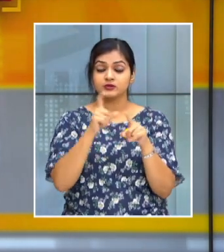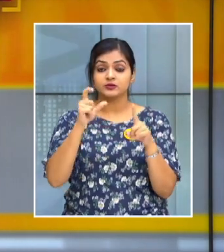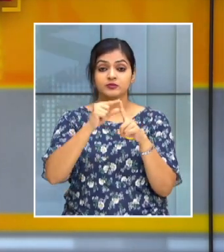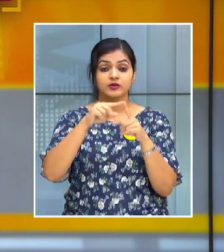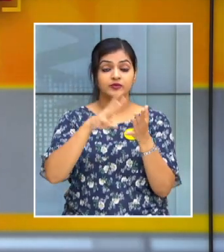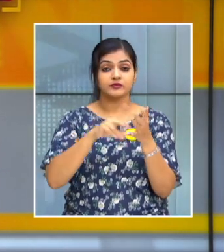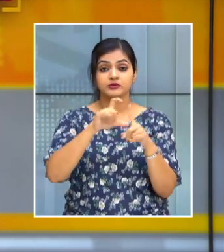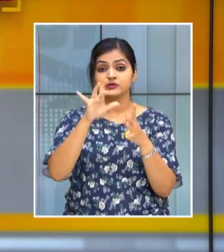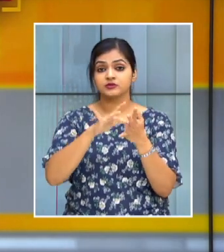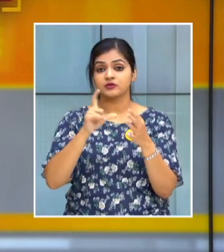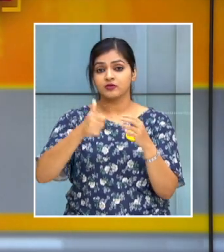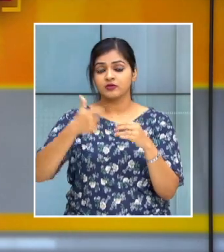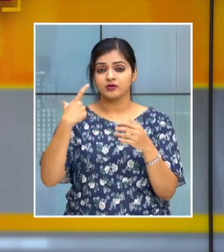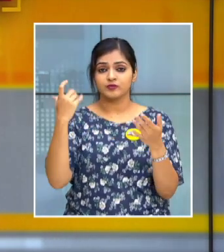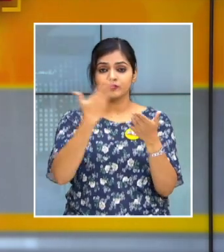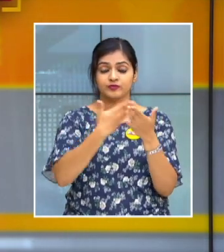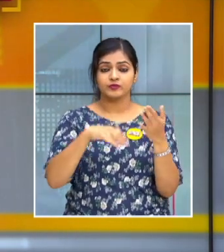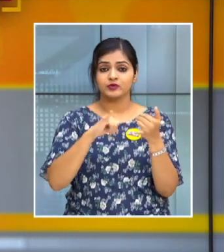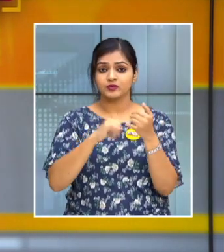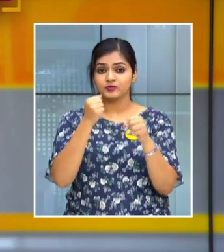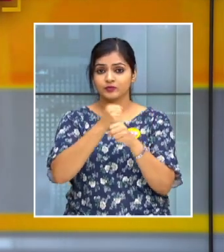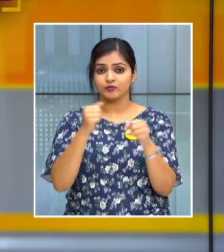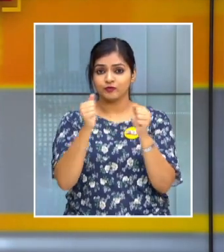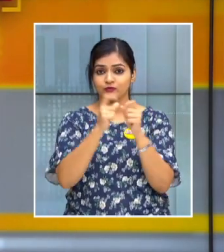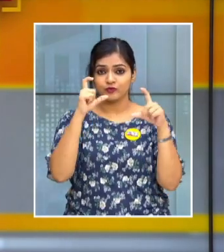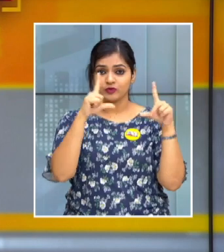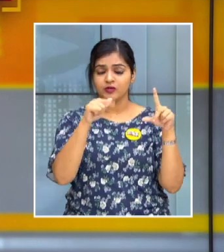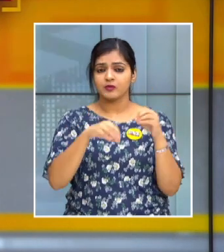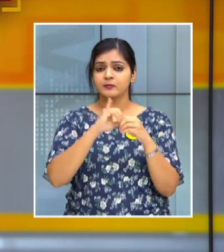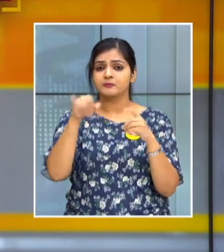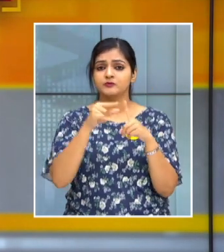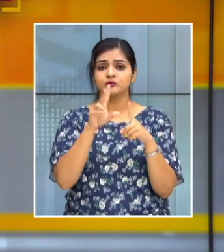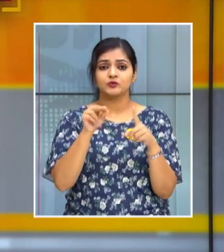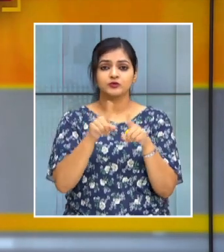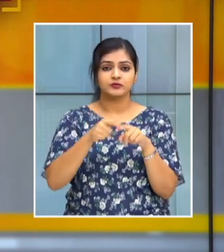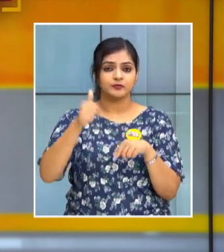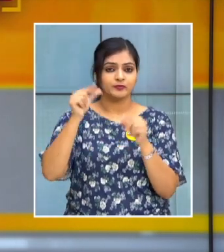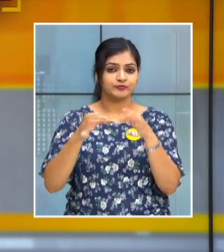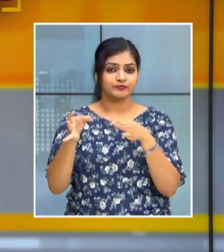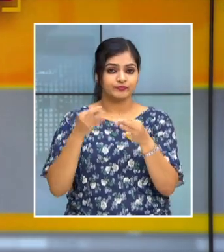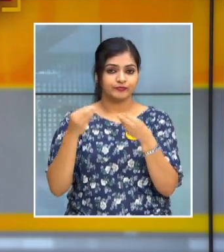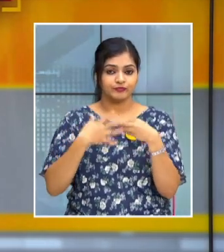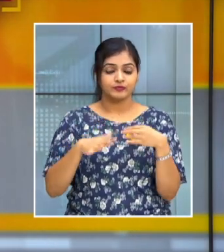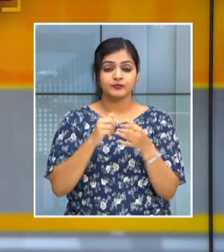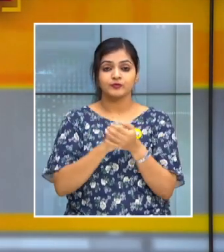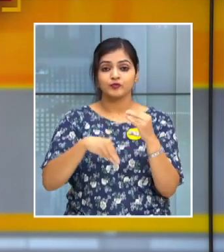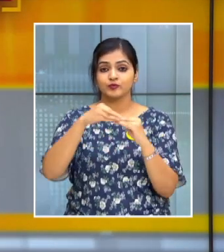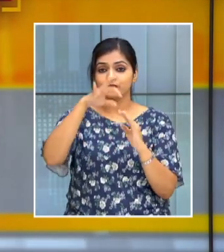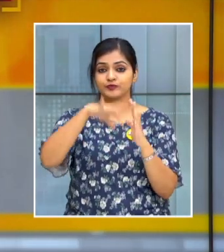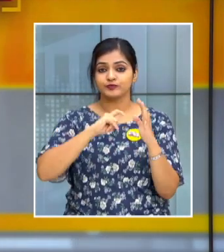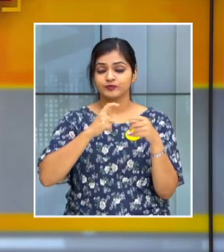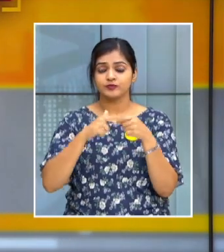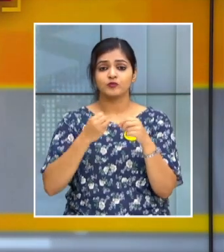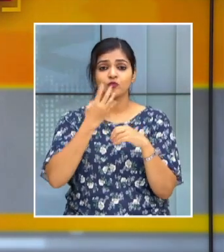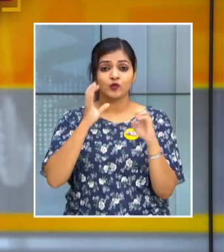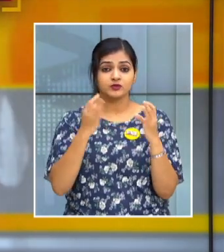നൽകി. ഇന്നസെന്റിനൊപ്പം നിൽക്കുന്ന സുരേഷ് ഗോപിയുടെ ചിത്രം സഹിതമുള്ള ബോർഡ് സ്ഥാപിച്ചത് BJP അല്ലെന്ന് നേതാക്കൾ വ്യക്തമാക്കി. അശ്വിൻ പാലാഴി വിവരങ്ങൾ നൽകാറുണ്ട്. അശ്വിൻ, രാവിലെ